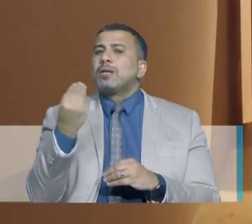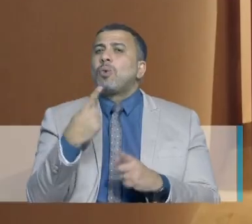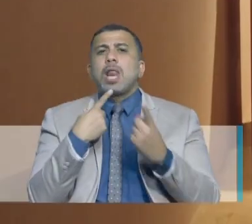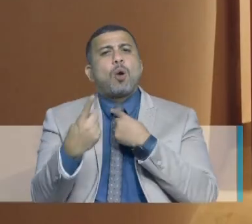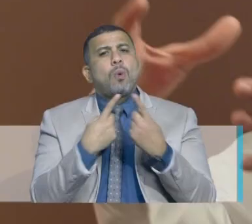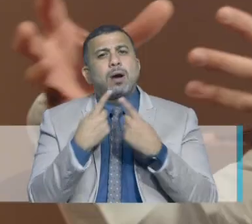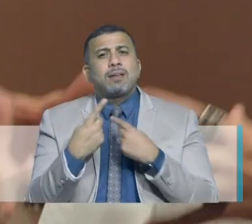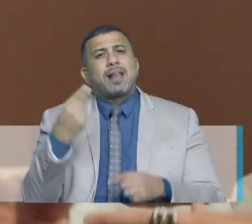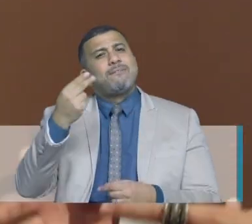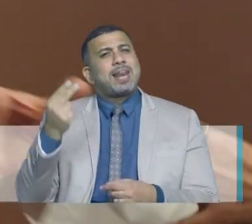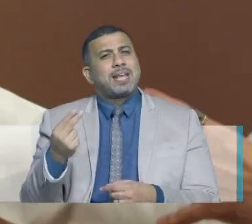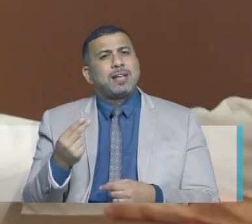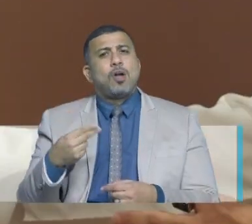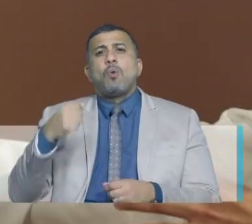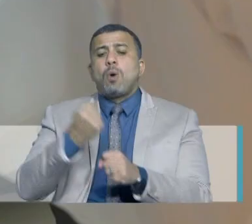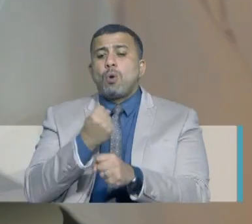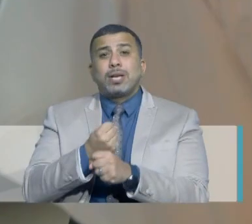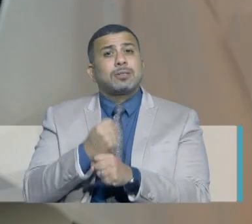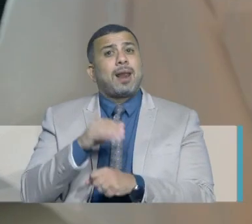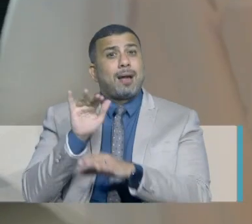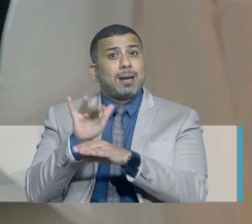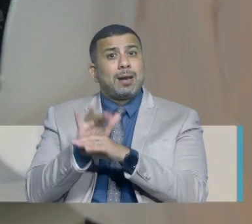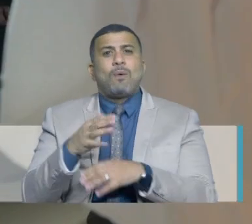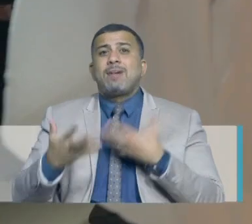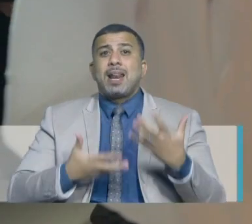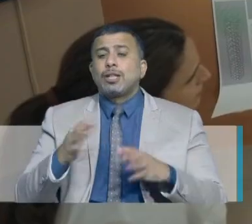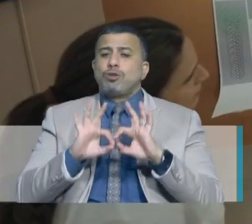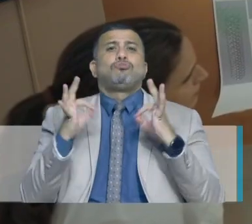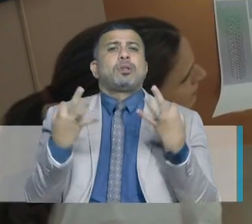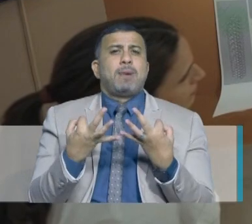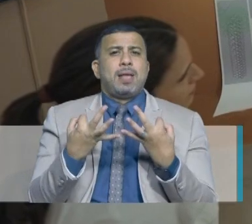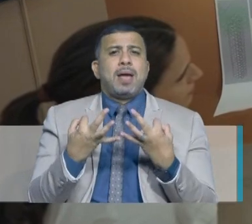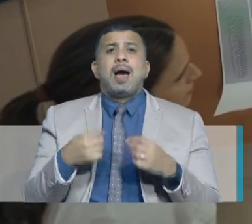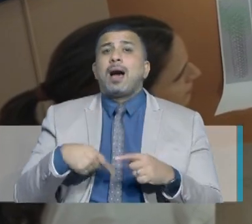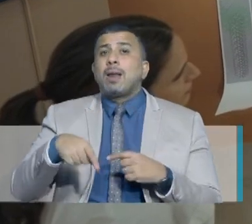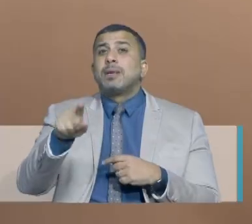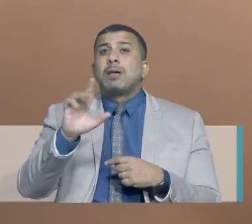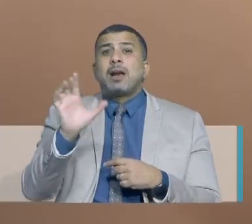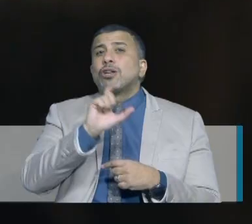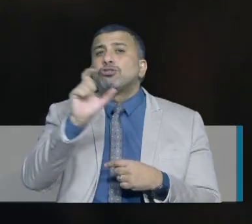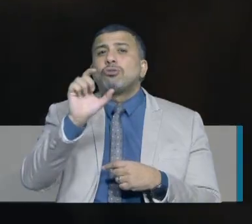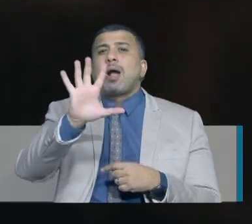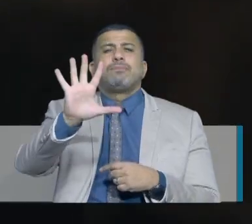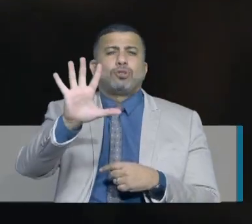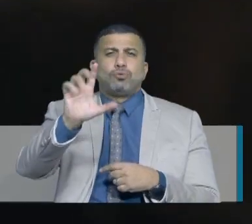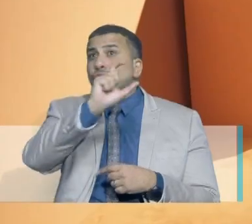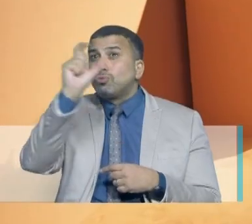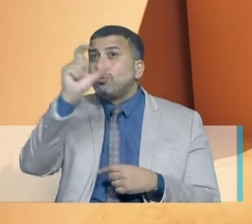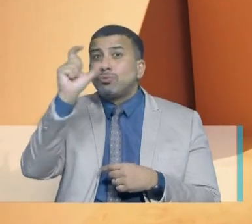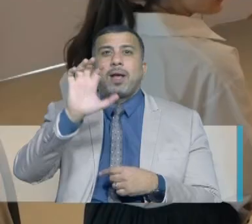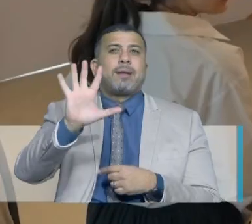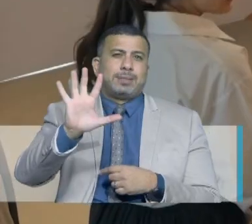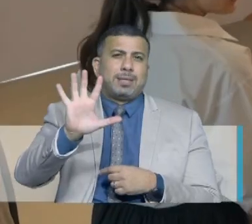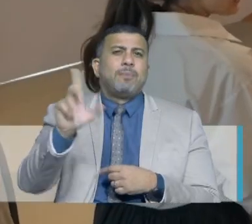الجولات وحوارات مع الفنانين وورش العمل والفعاليات المجتمعيه على مدار خمسه اشهر